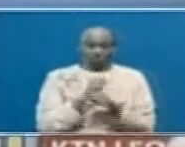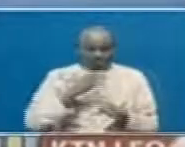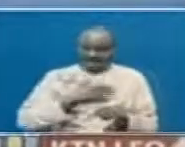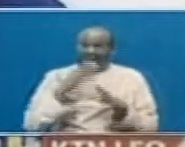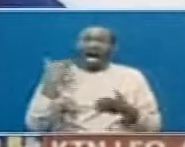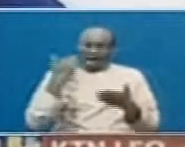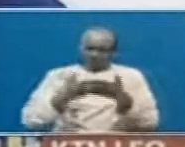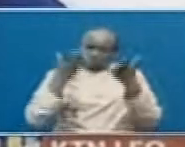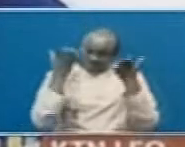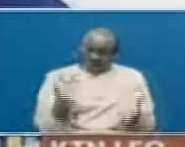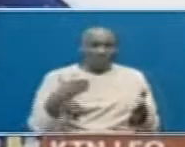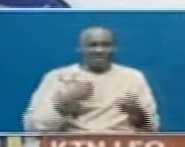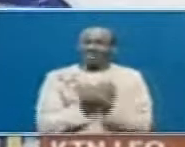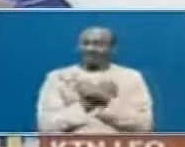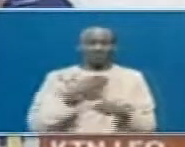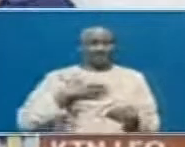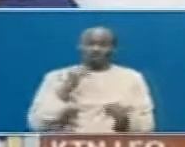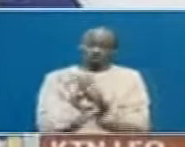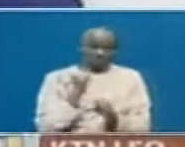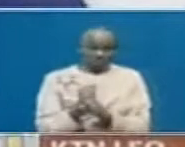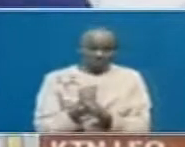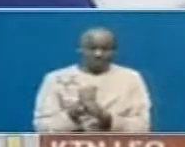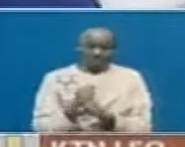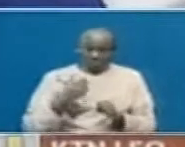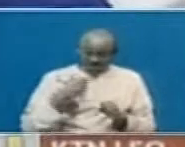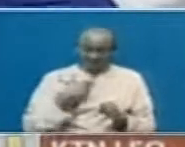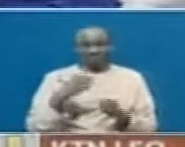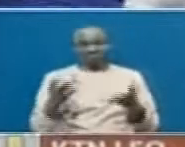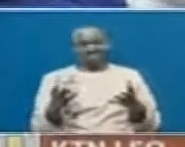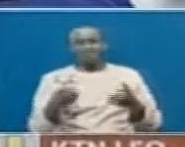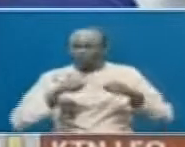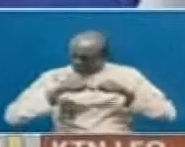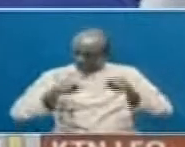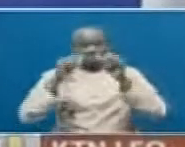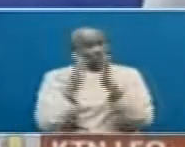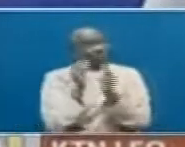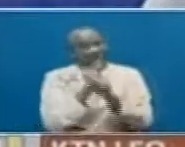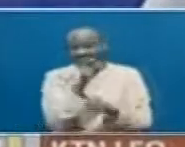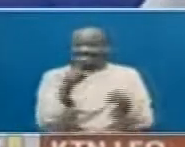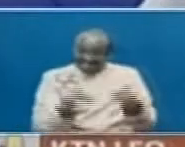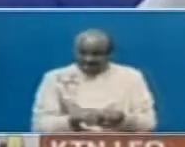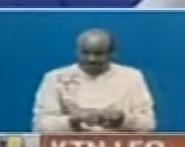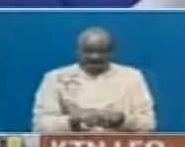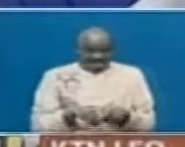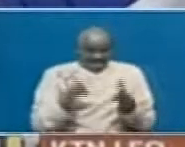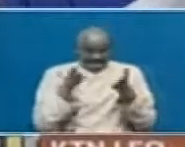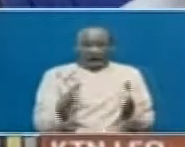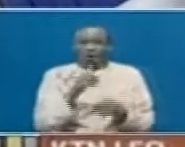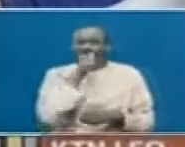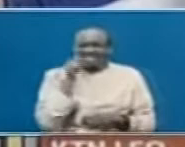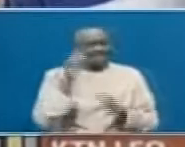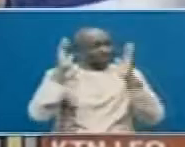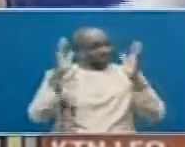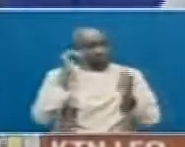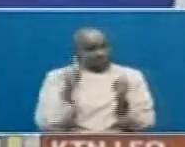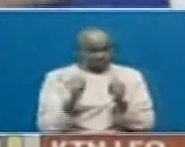mpaka dakika hii napenda sana kazi yangu ya utangazaji. Na bado naendelea, nashukuru Mwenyezi Mungu. Sasa siri kubwa kwanza